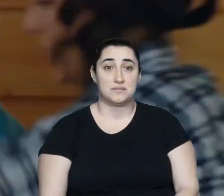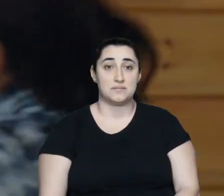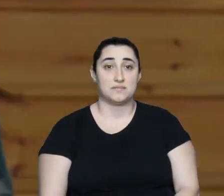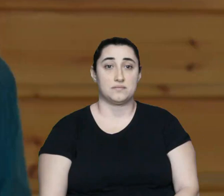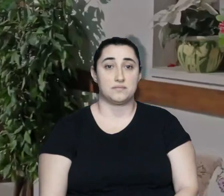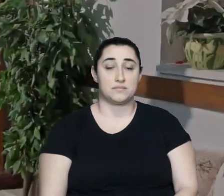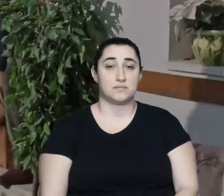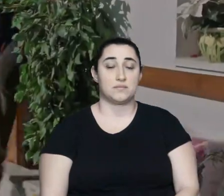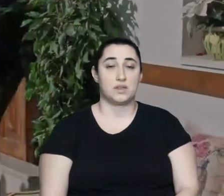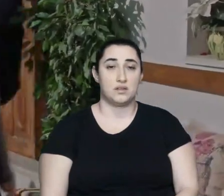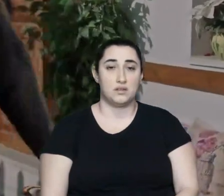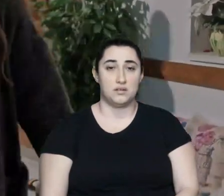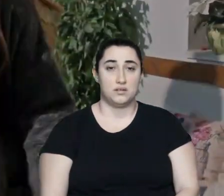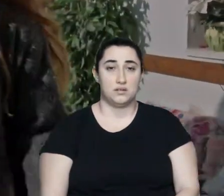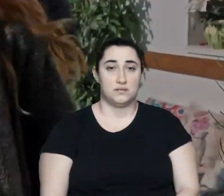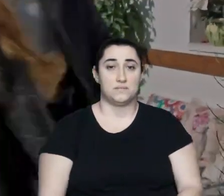peşlerinden.